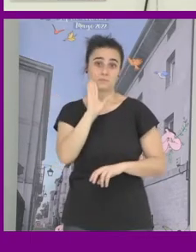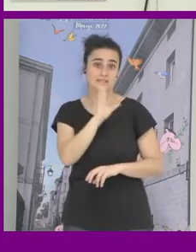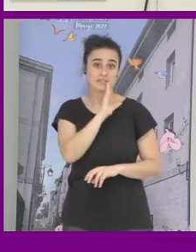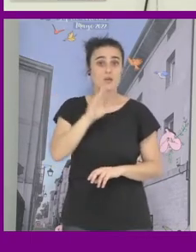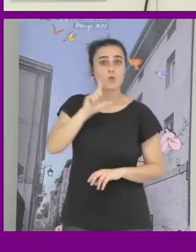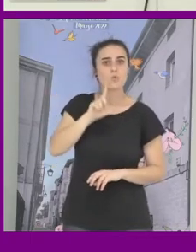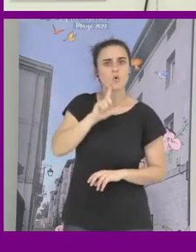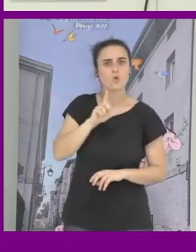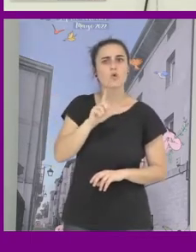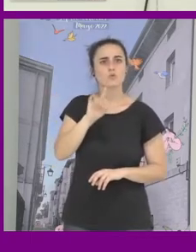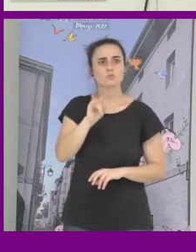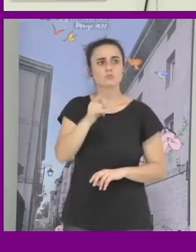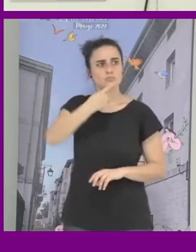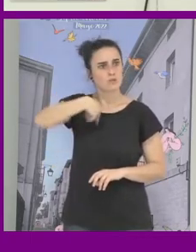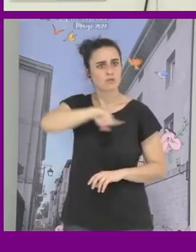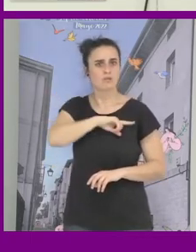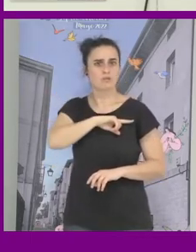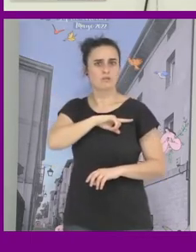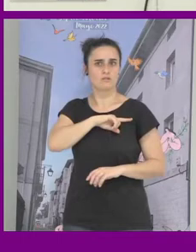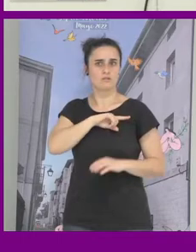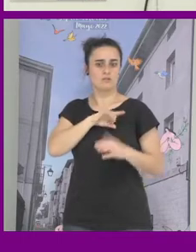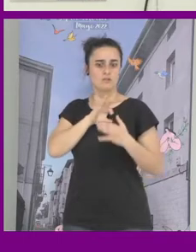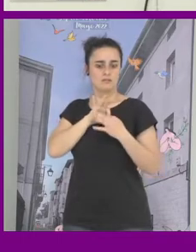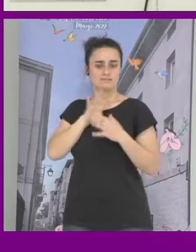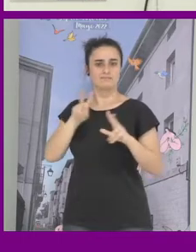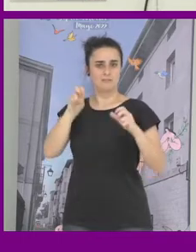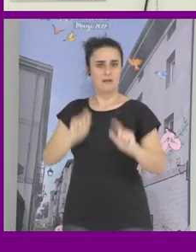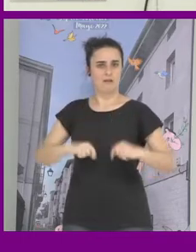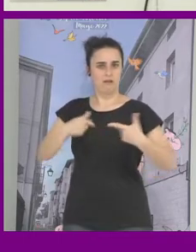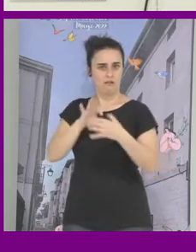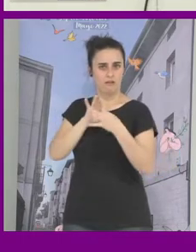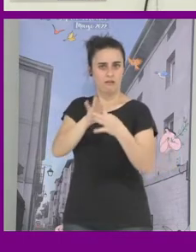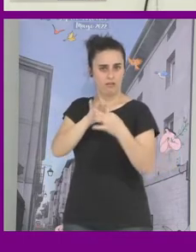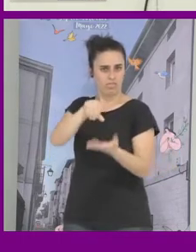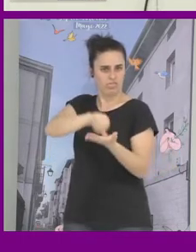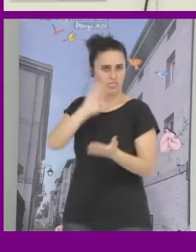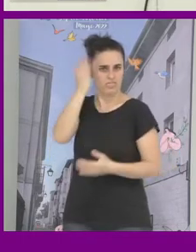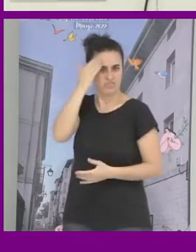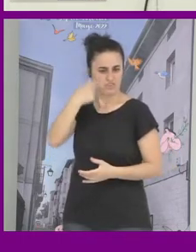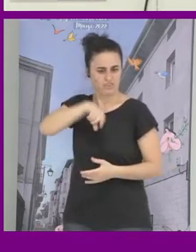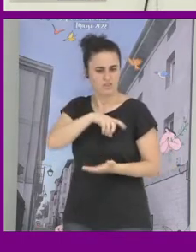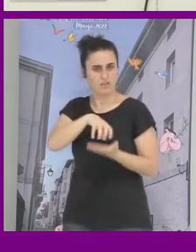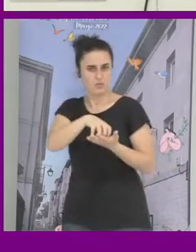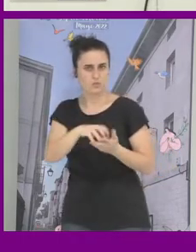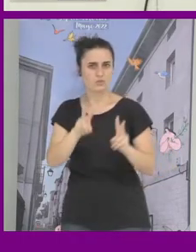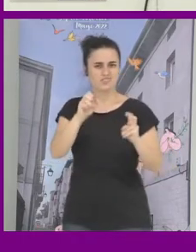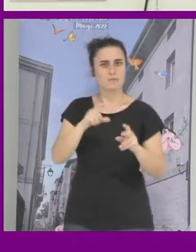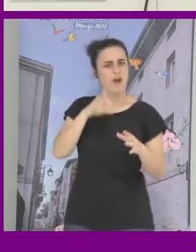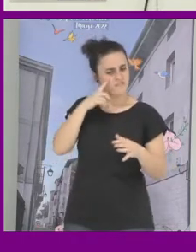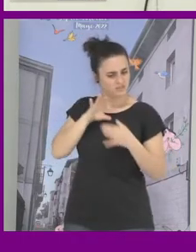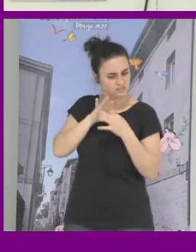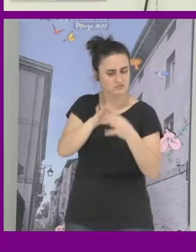ba, bai, zalantzan jarri dugula betidanik vínculo biológico en centralitatea, bai binkulo biologikoarena, hau da, guretzat